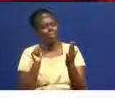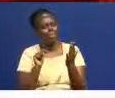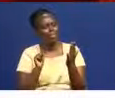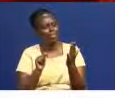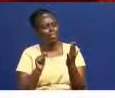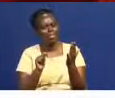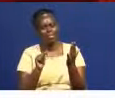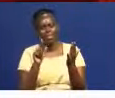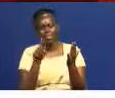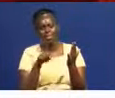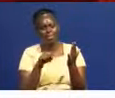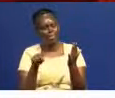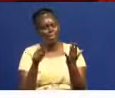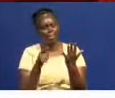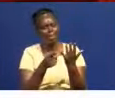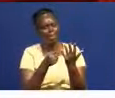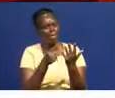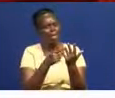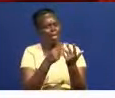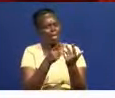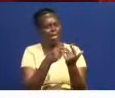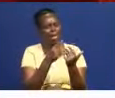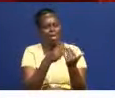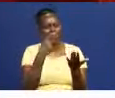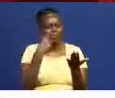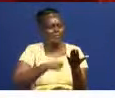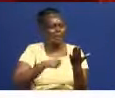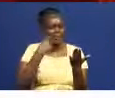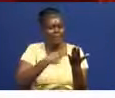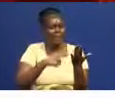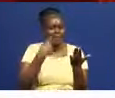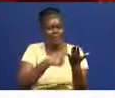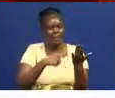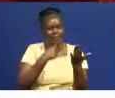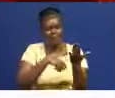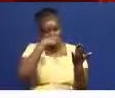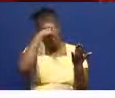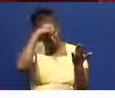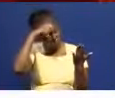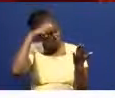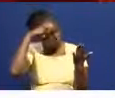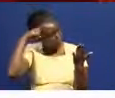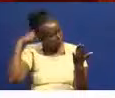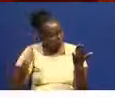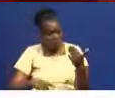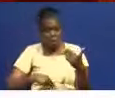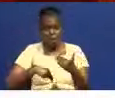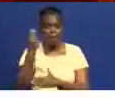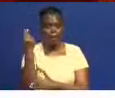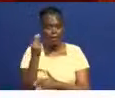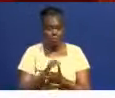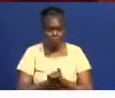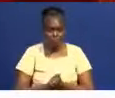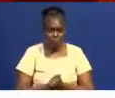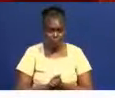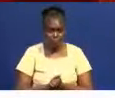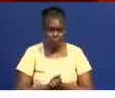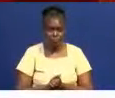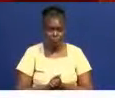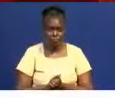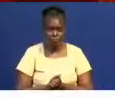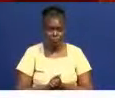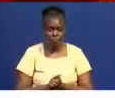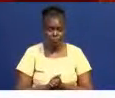sawa. Yalikuwa yanaweza kutoza ushuru wananchi ambao umepita kiasi. Bwana